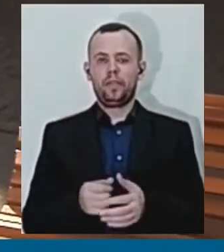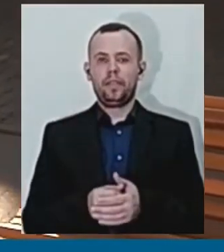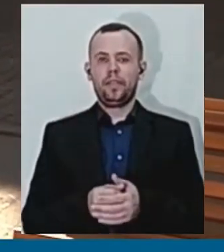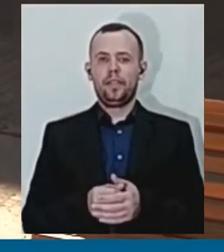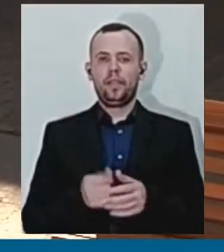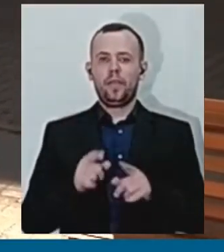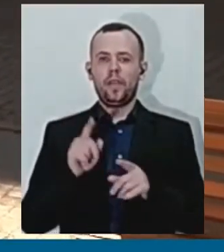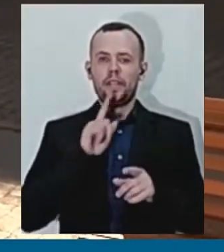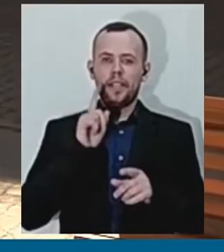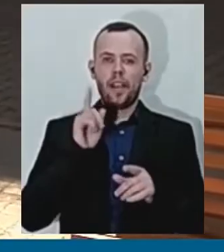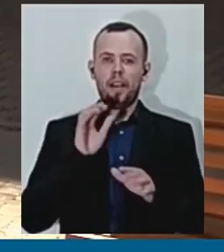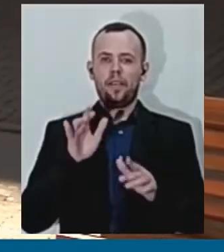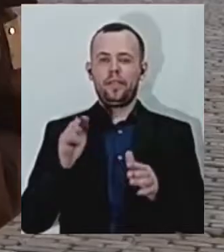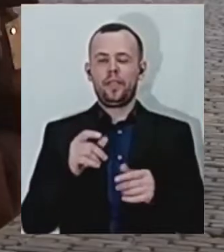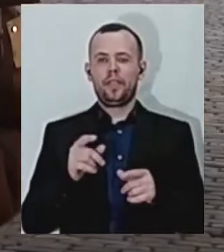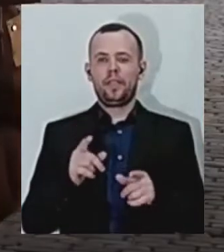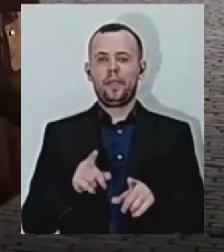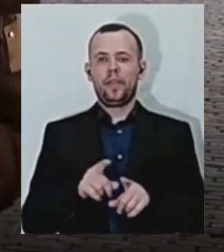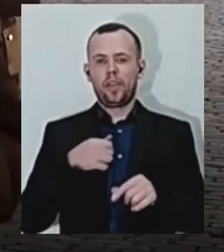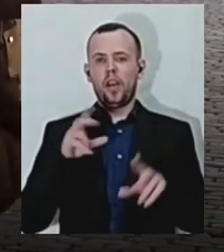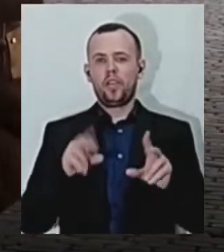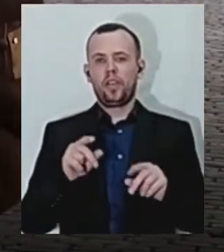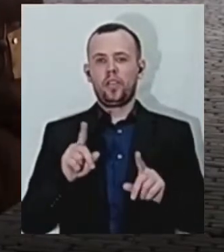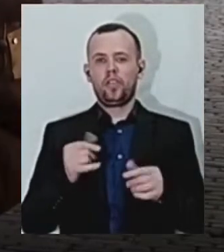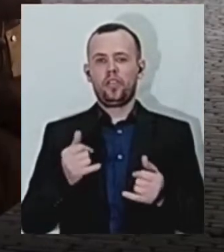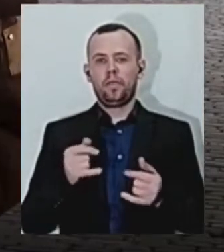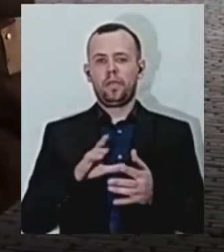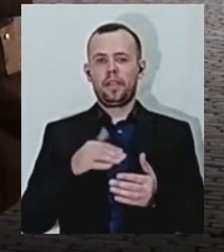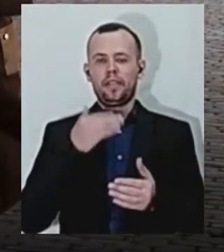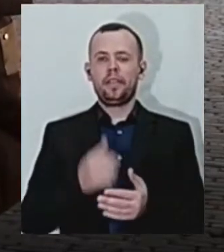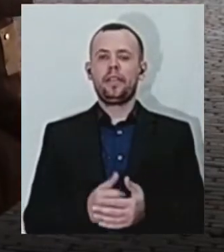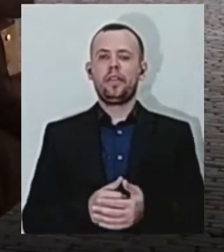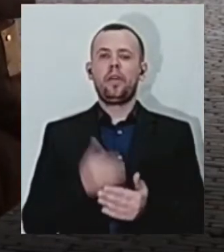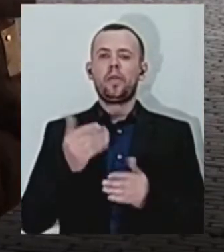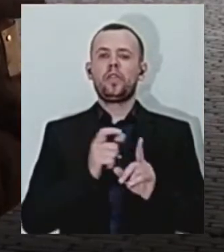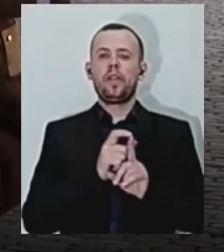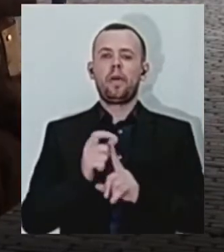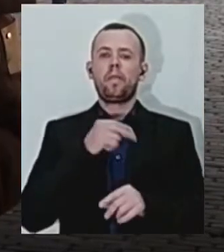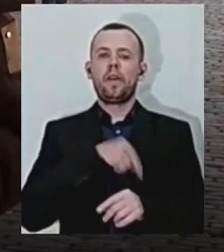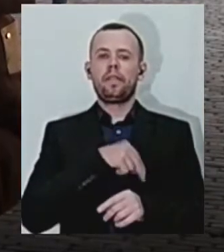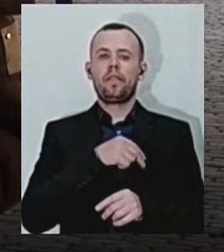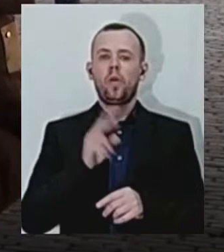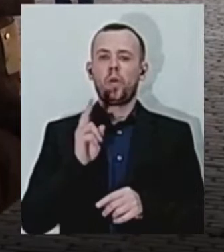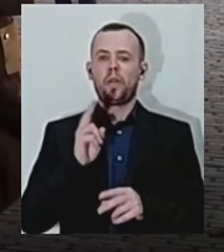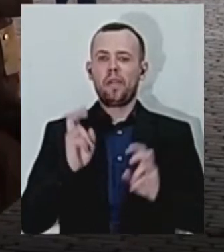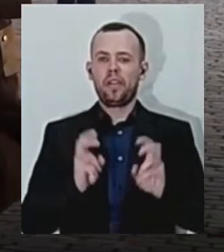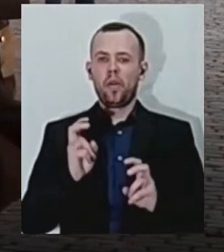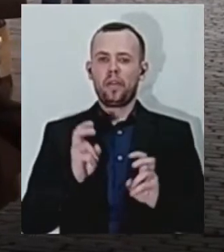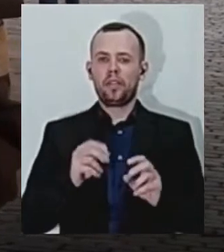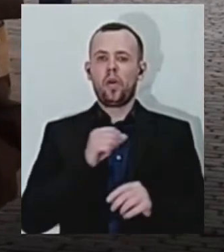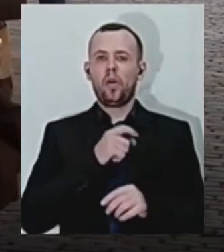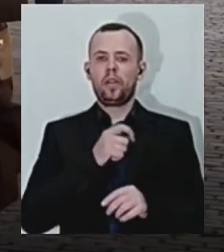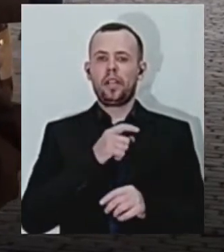надо снимать. Но я считаю, что сейчас можно было бы оставить. За словами працівників комунального підприємства «Одеськміськсвітло»,